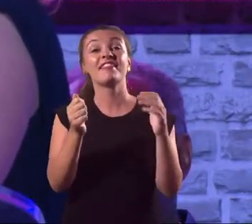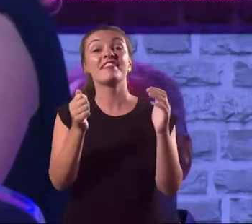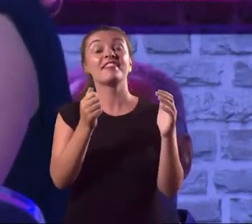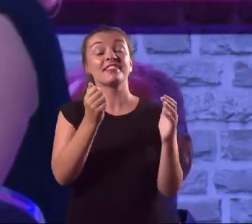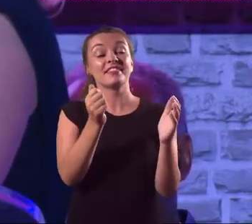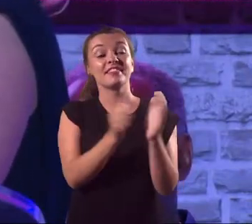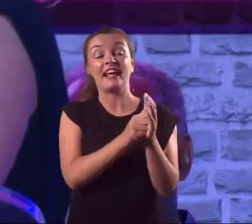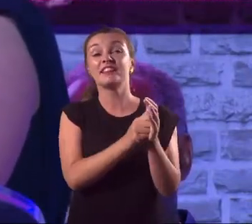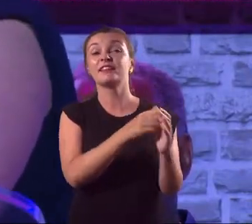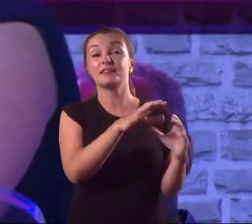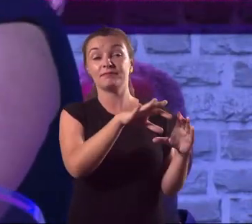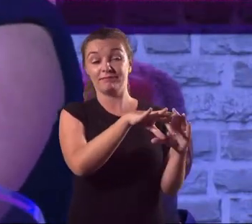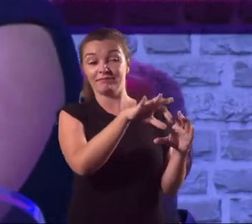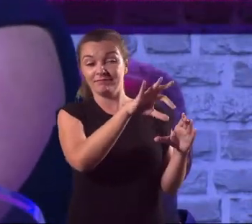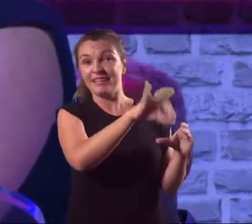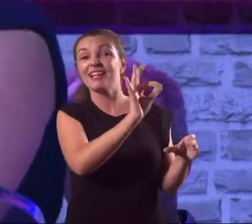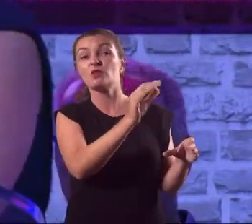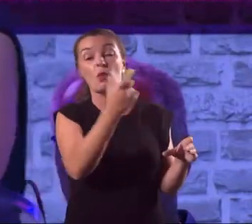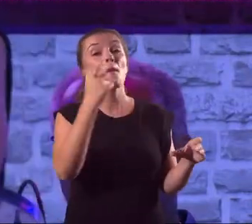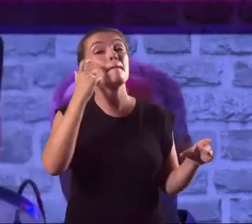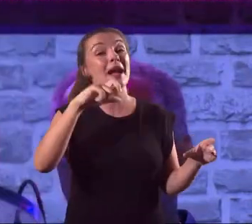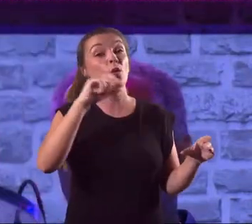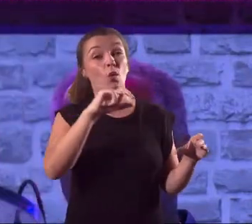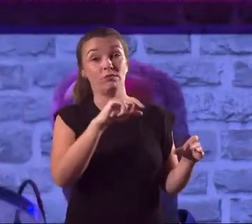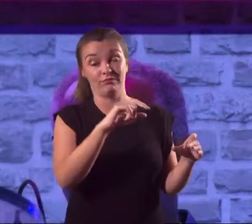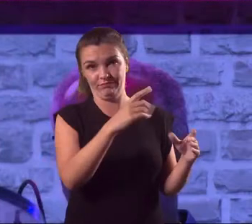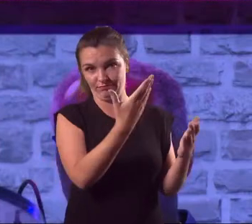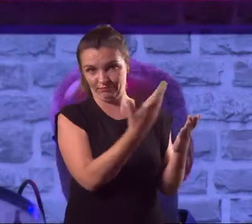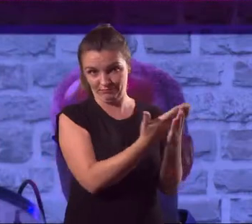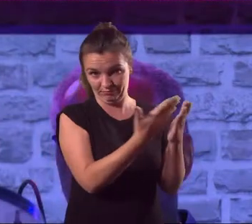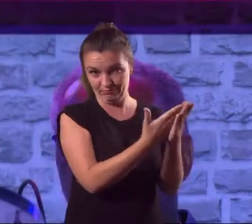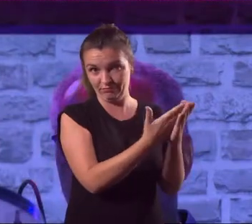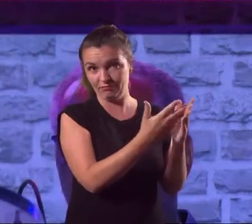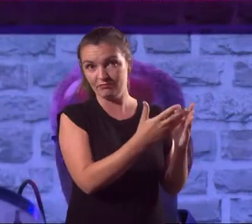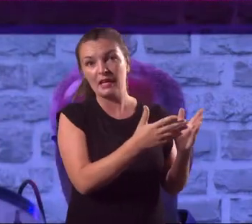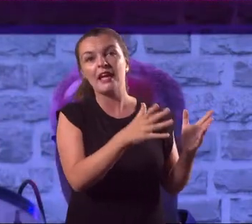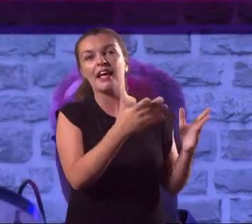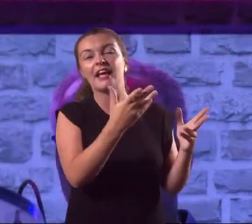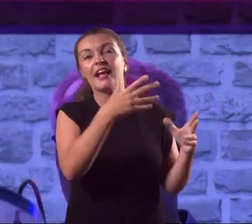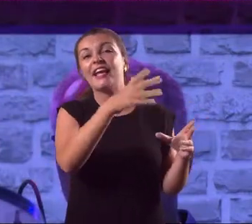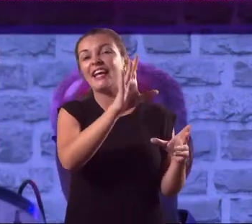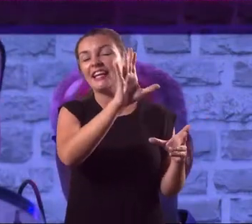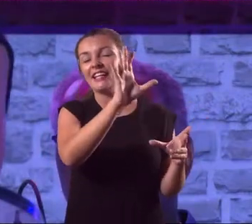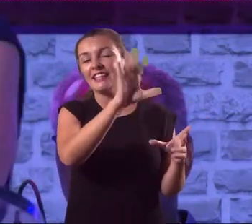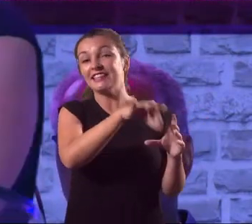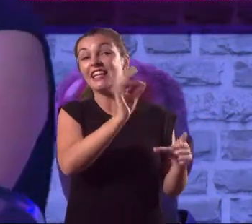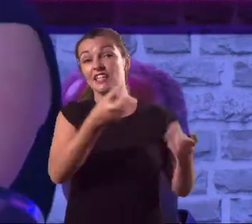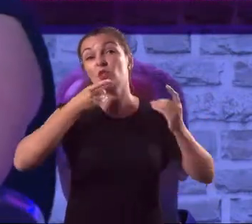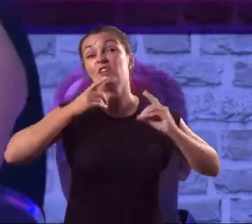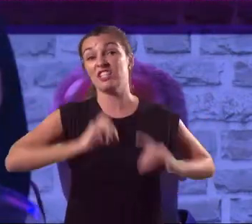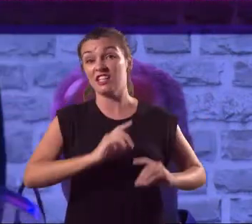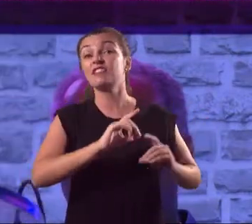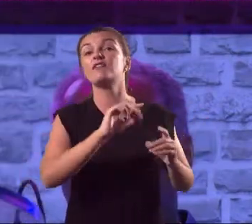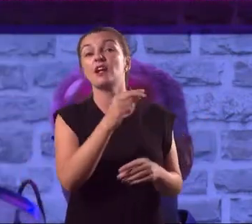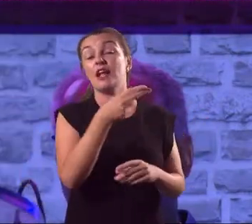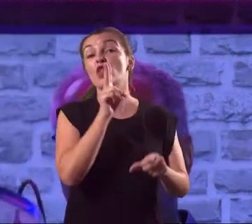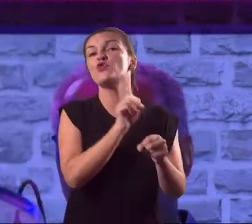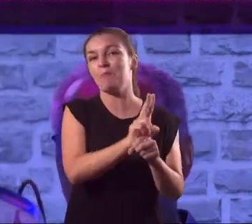d'Emmanuel Macron et les élections législatives, que la NUPES avait gagné au premier tour, je le rappelle pour que ça rentre dans nos têtes.